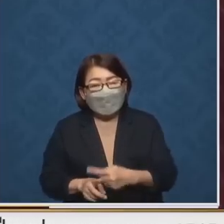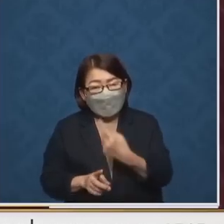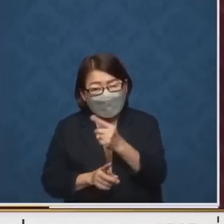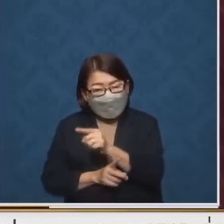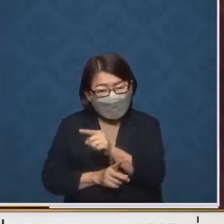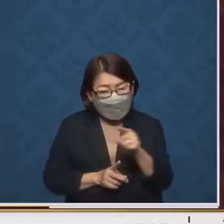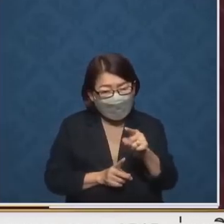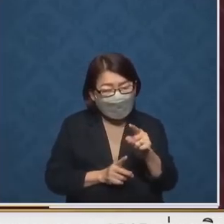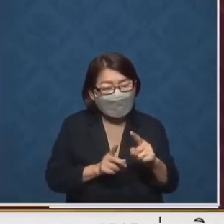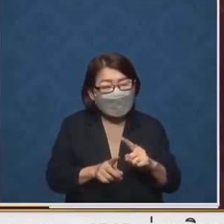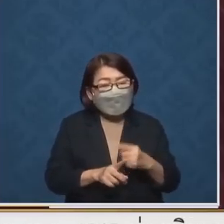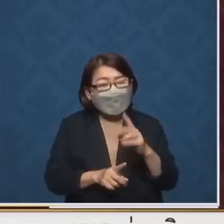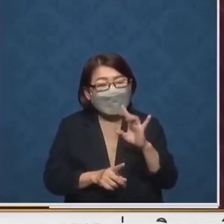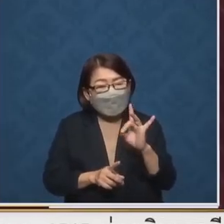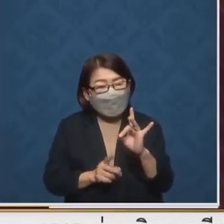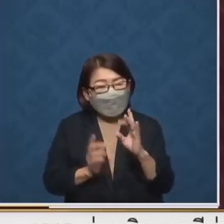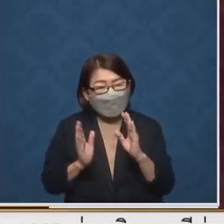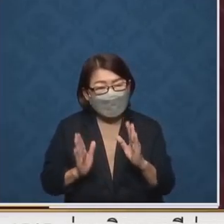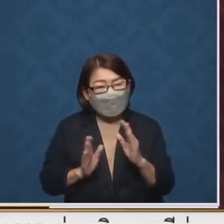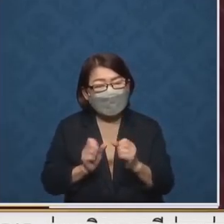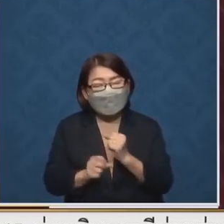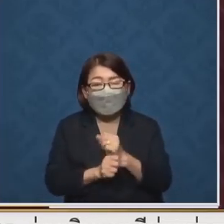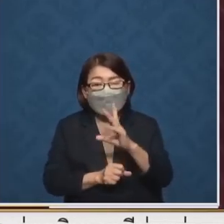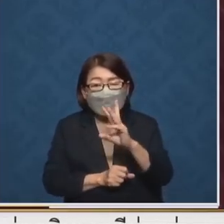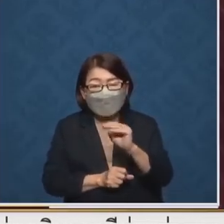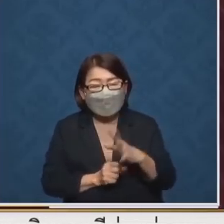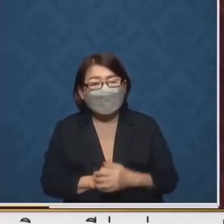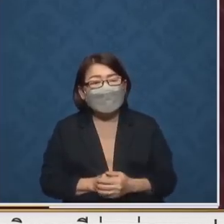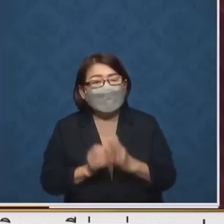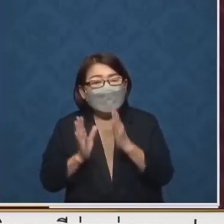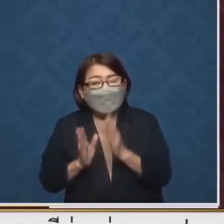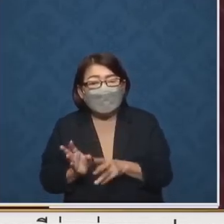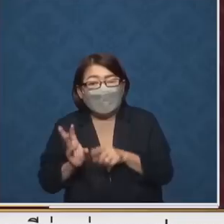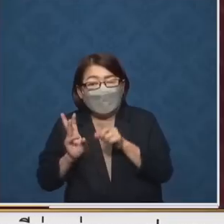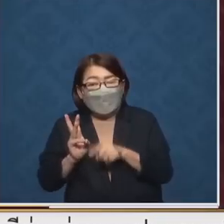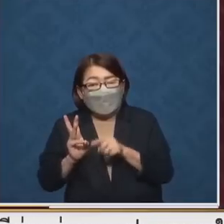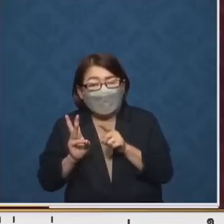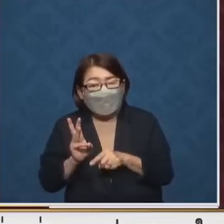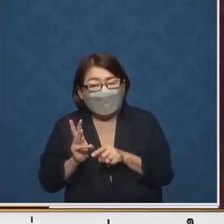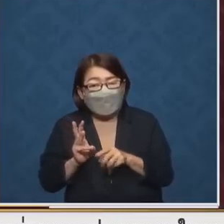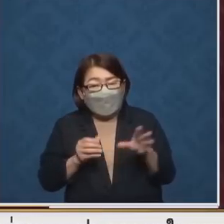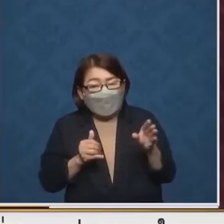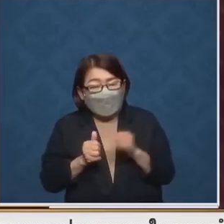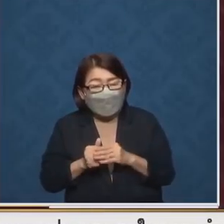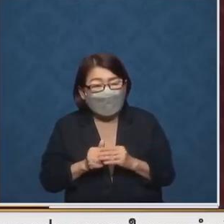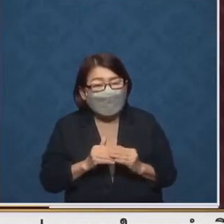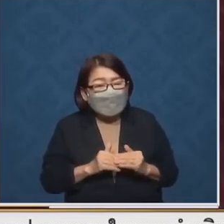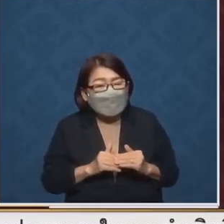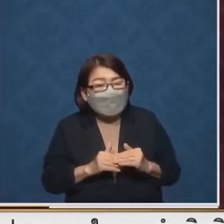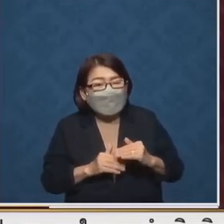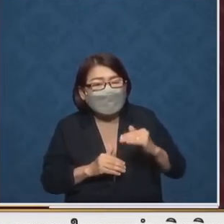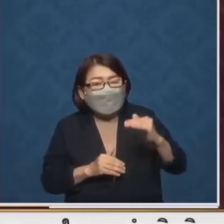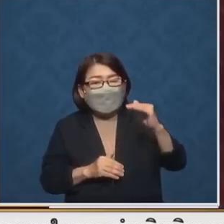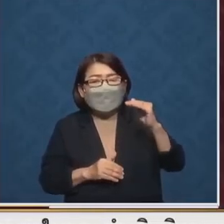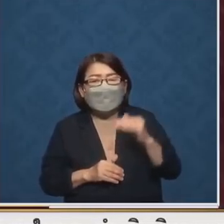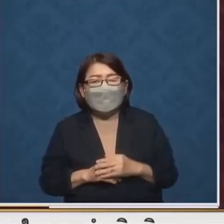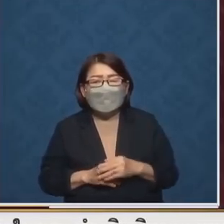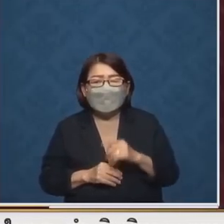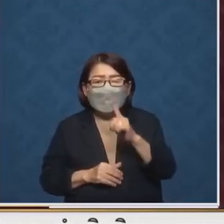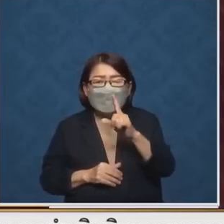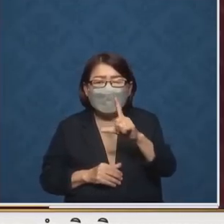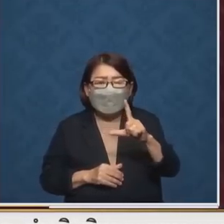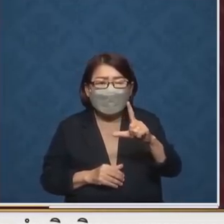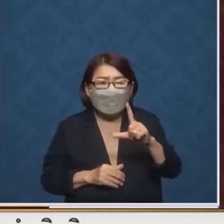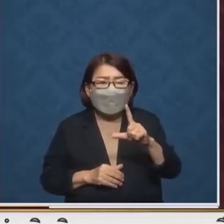64 เนี่ผู้จิดเชืจาก 6,000 กวาคน กลายเป็น 1,175,000 กวาคนครับ